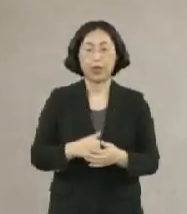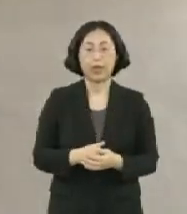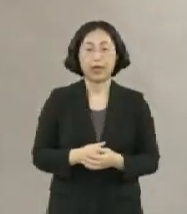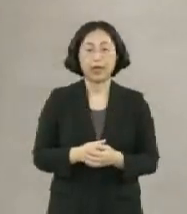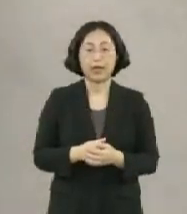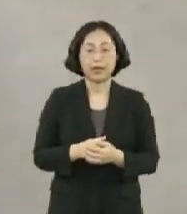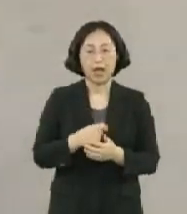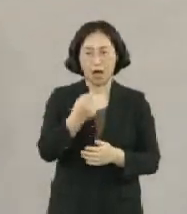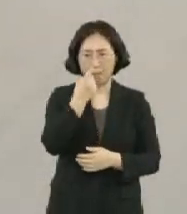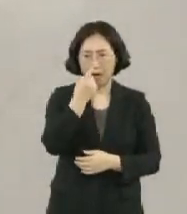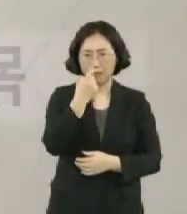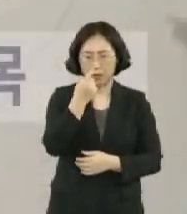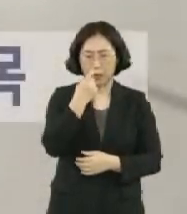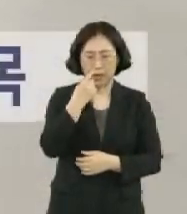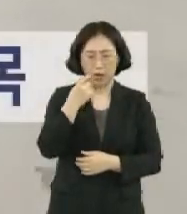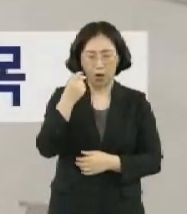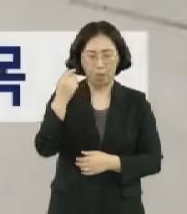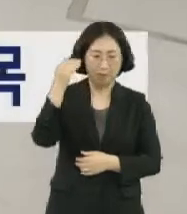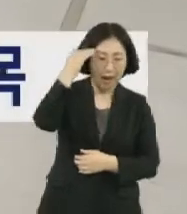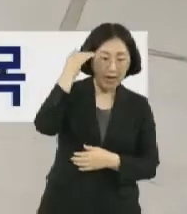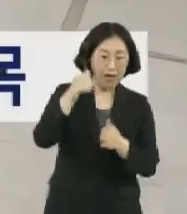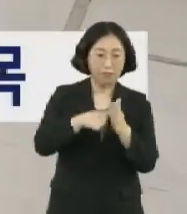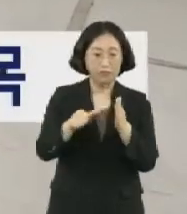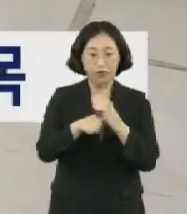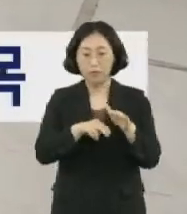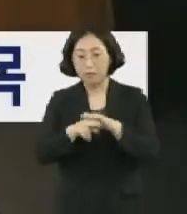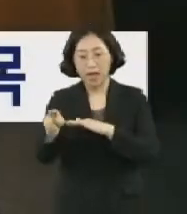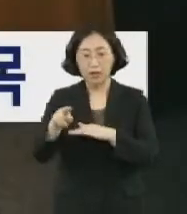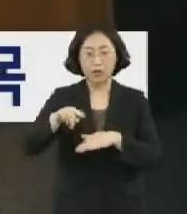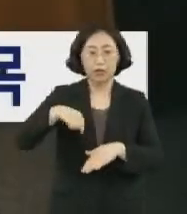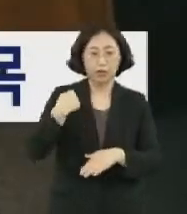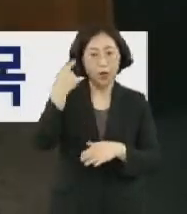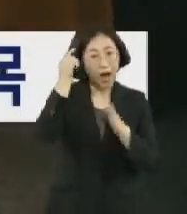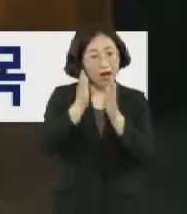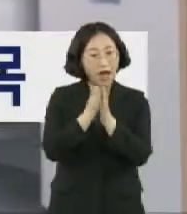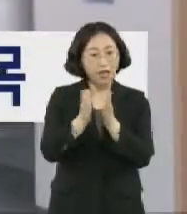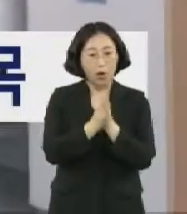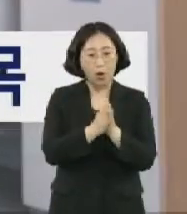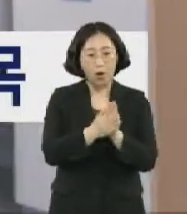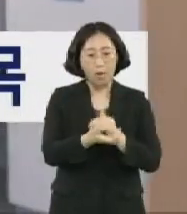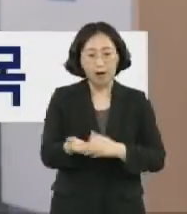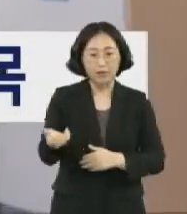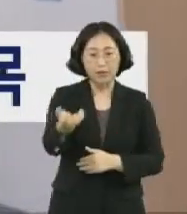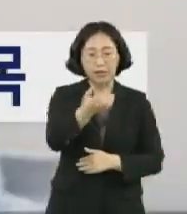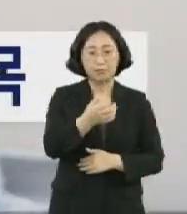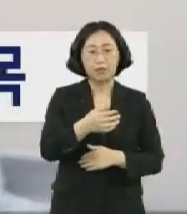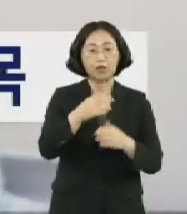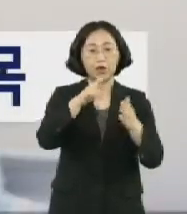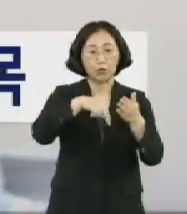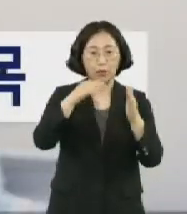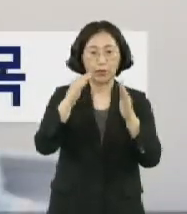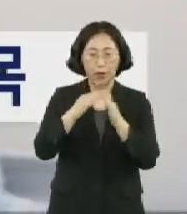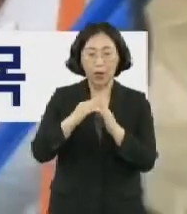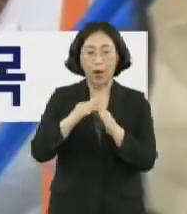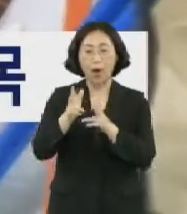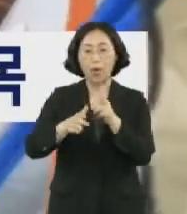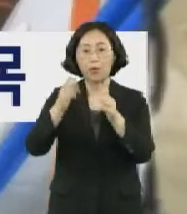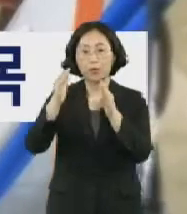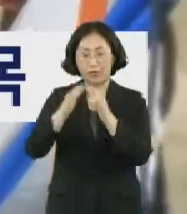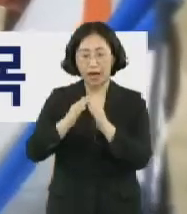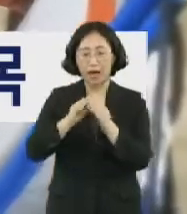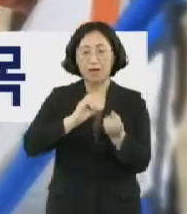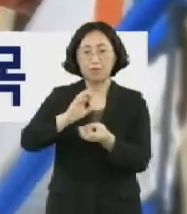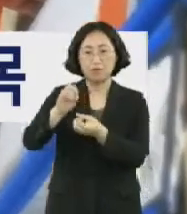통해 복잡한 환경에서 장애물을 피해 스스로 움직이면서 공장, 도서관, 병원, 물류센터 같은